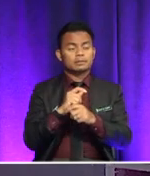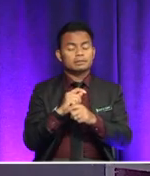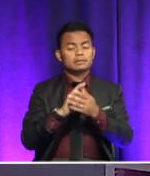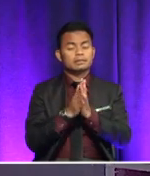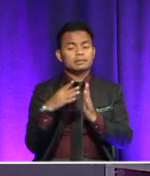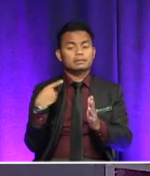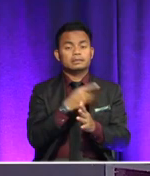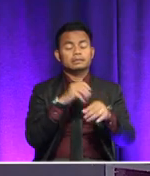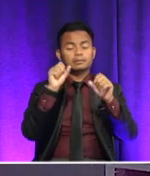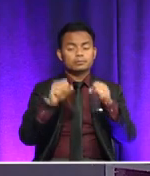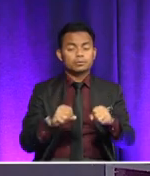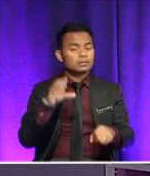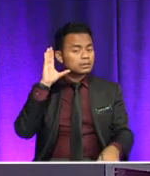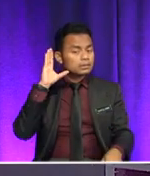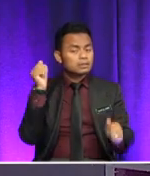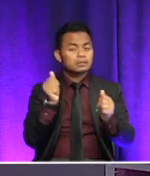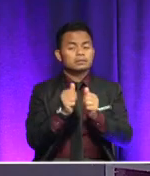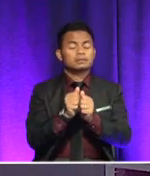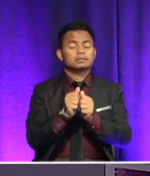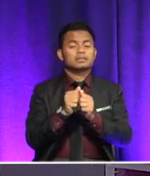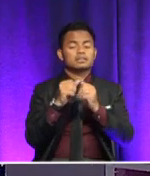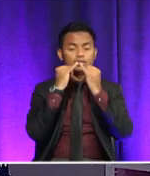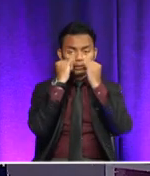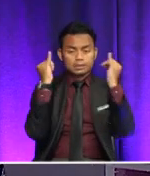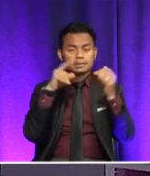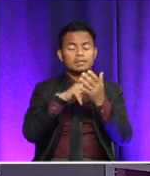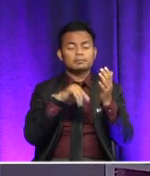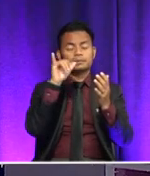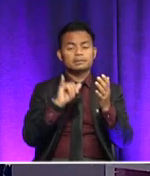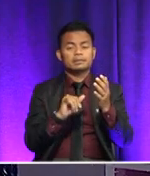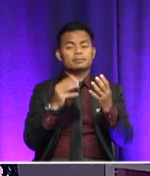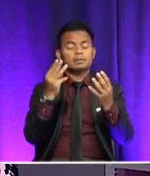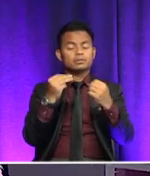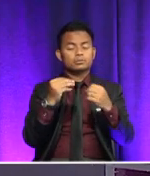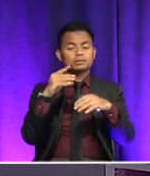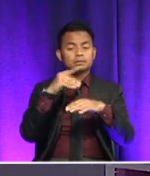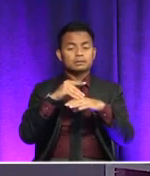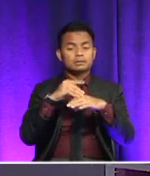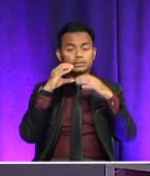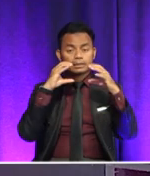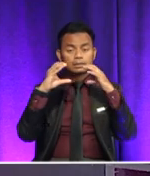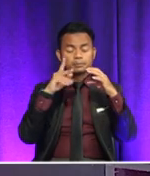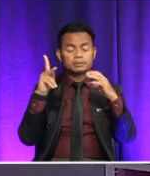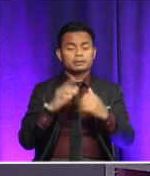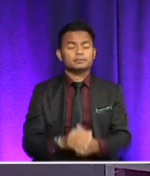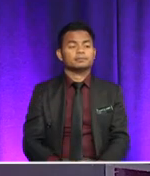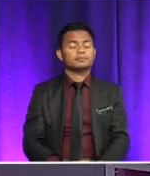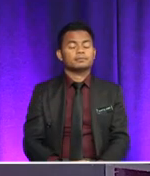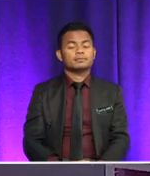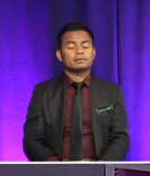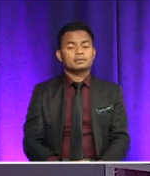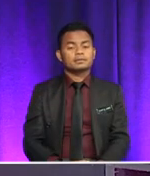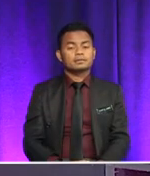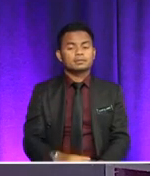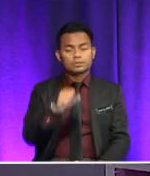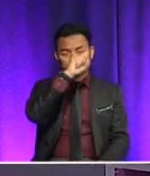boleh dengar dengan jelas Apa yang ingin kamu per katakan Oke soalnya ialah Uraikan langkah-langkah